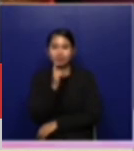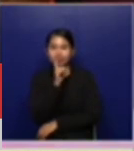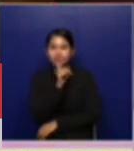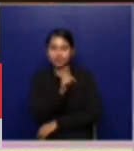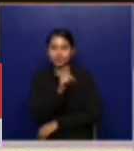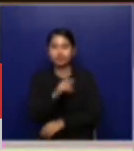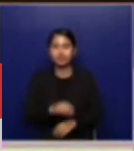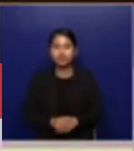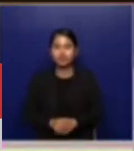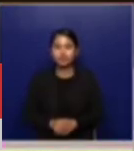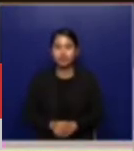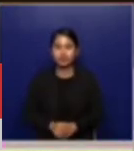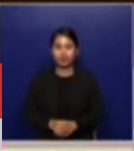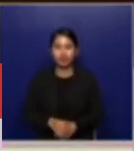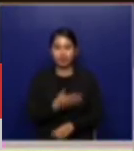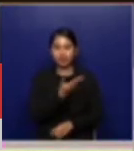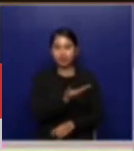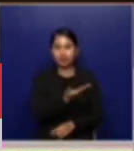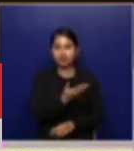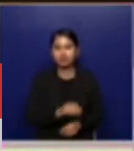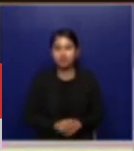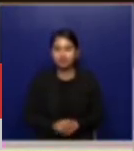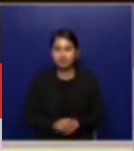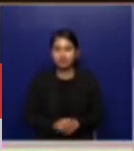ครับเชิญท่านรัฐมนตรีครับ